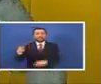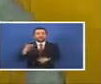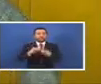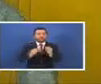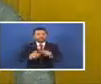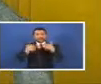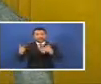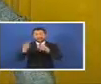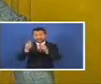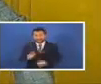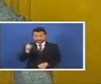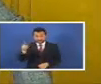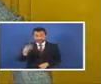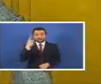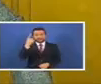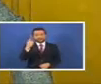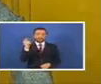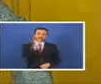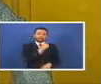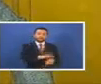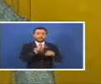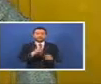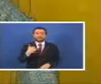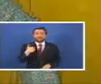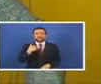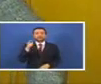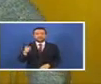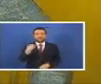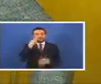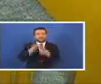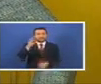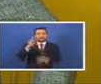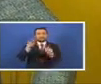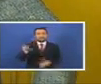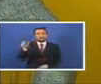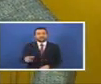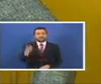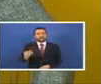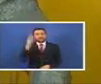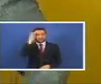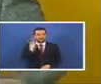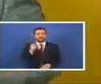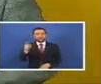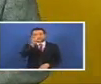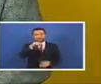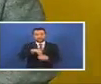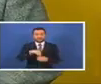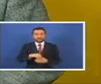sorumluluğu ihale etmelerine bir tepki verin. Biz de insan olduğunuzu anlayalım. Onun